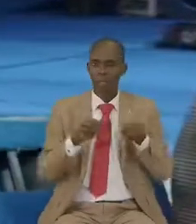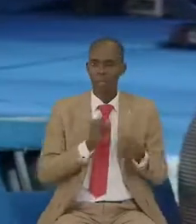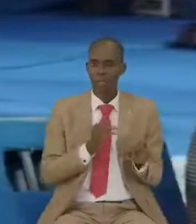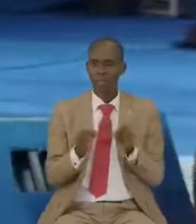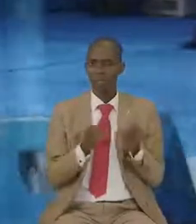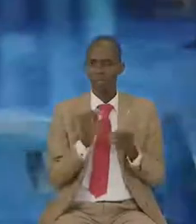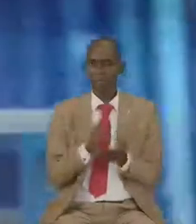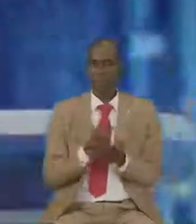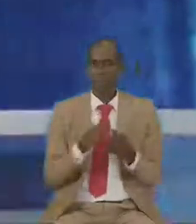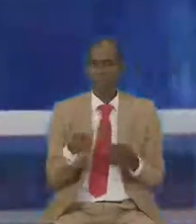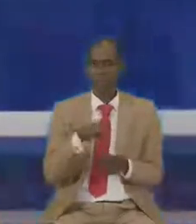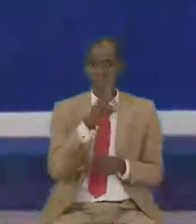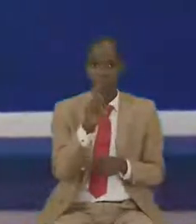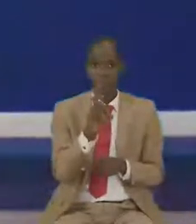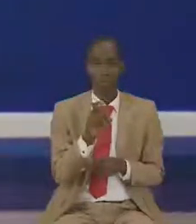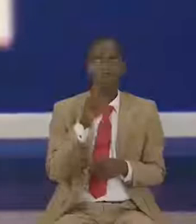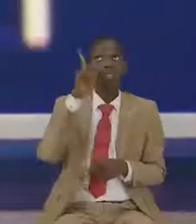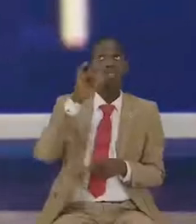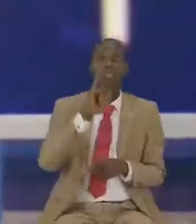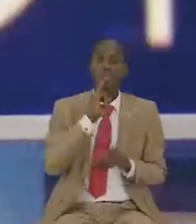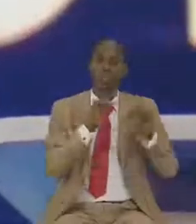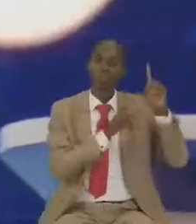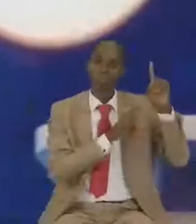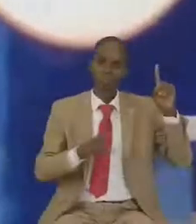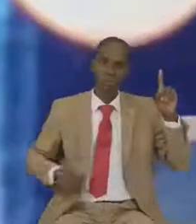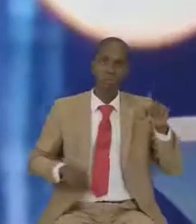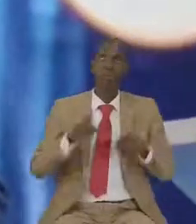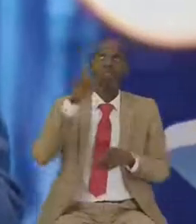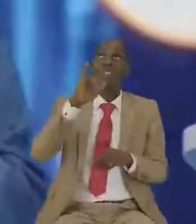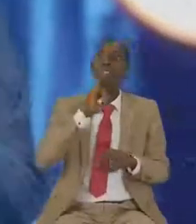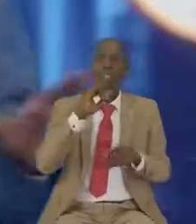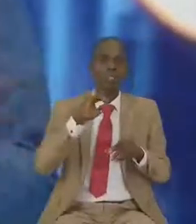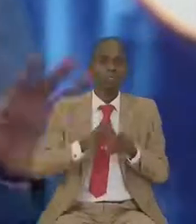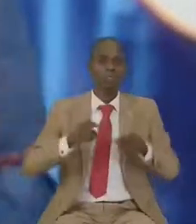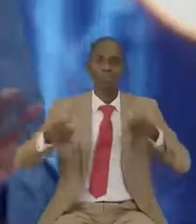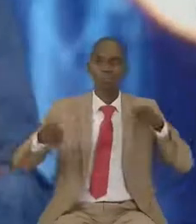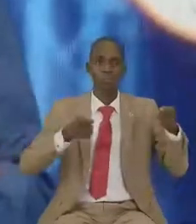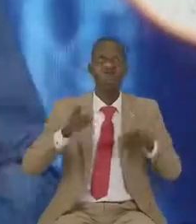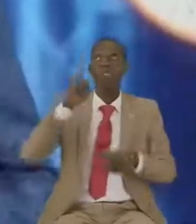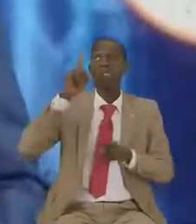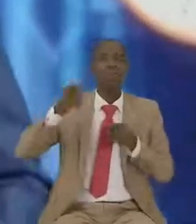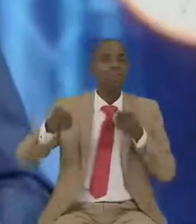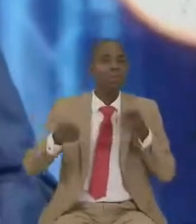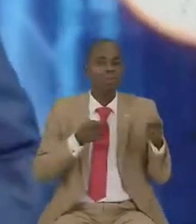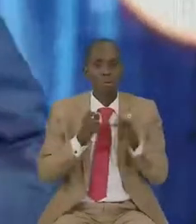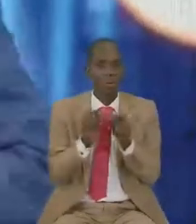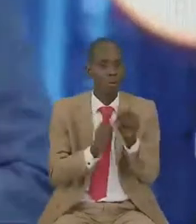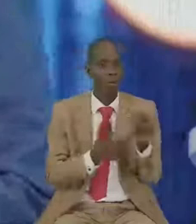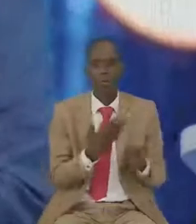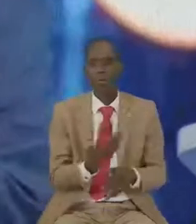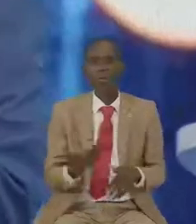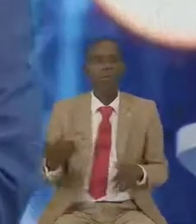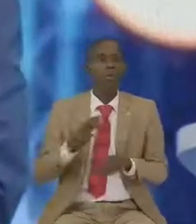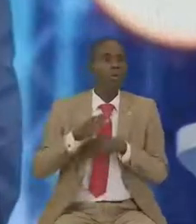de toute bonté. Pourrais-je vous expliquer quelque chose? Il est Seigneur. Il est au